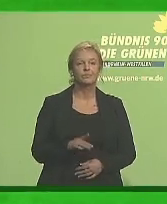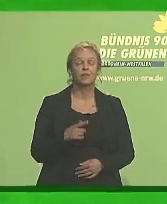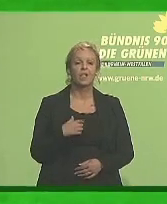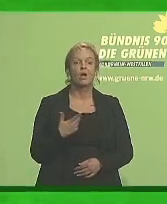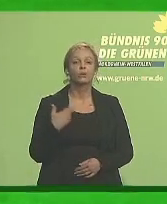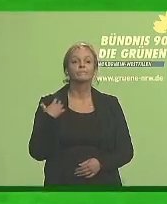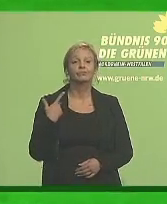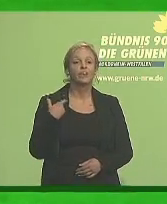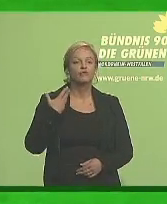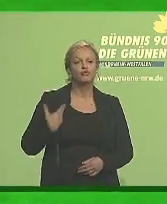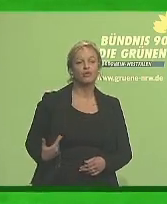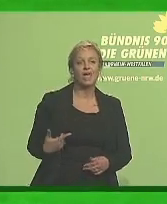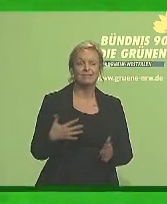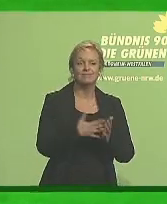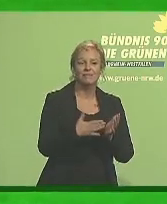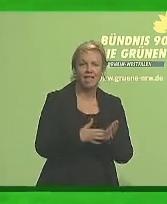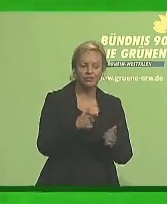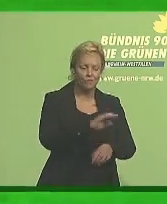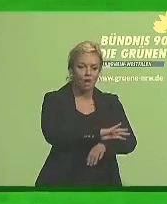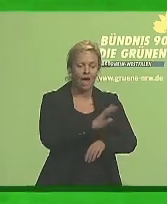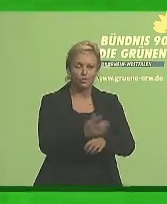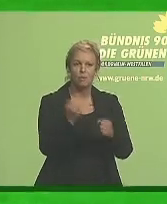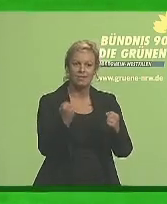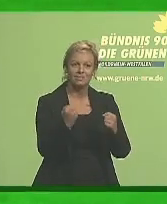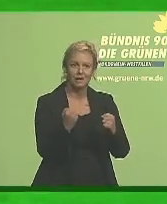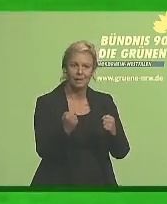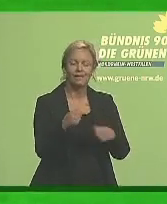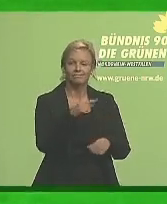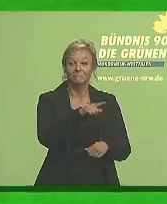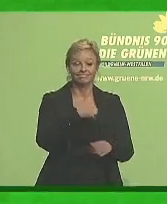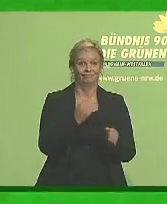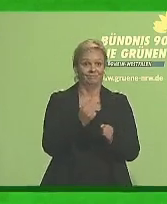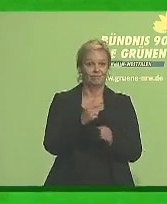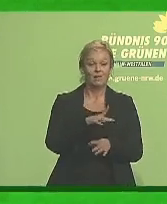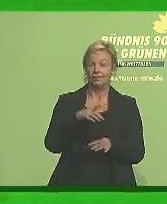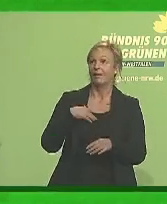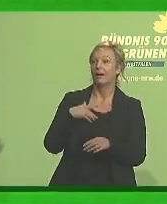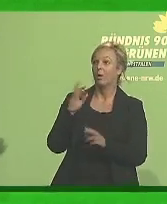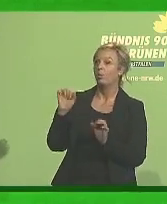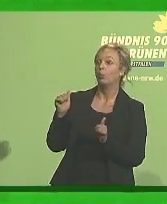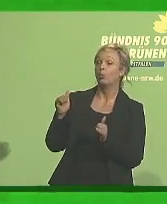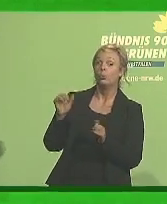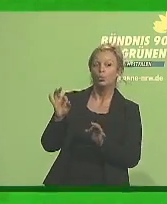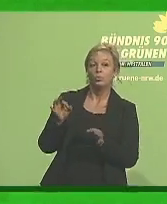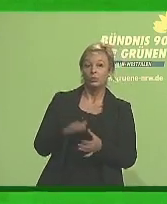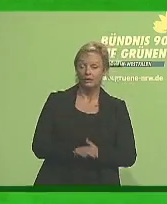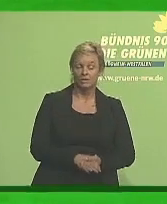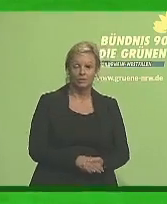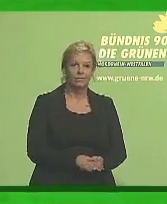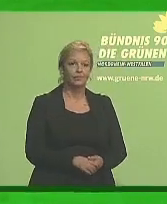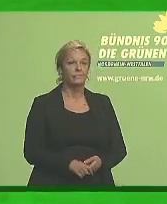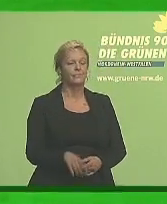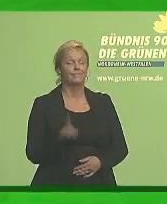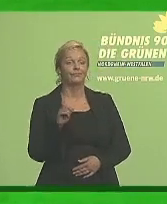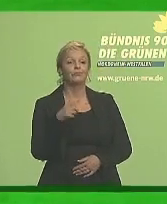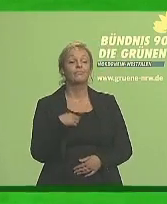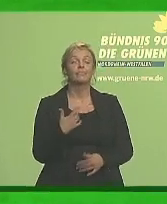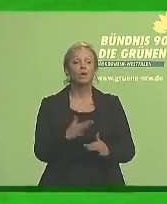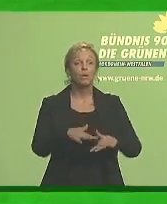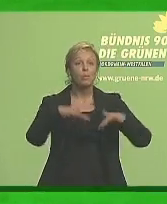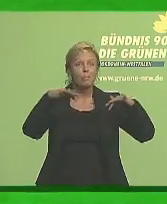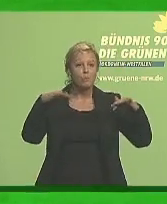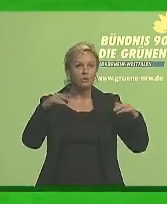Sicherheit in Europa. Tatsächlich, und da empfehle ich auch der Bundestagsfraktion, sich damit noch mal im Detail